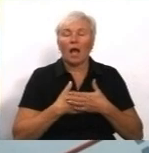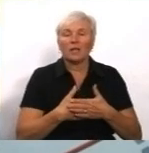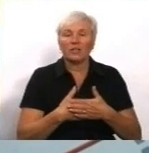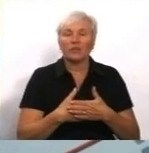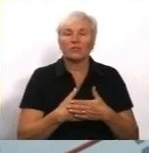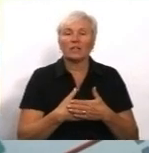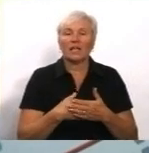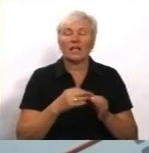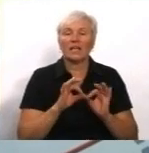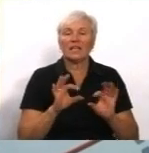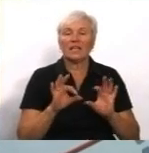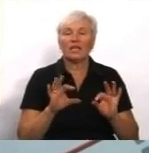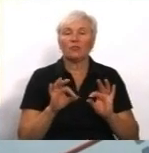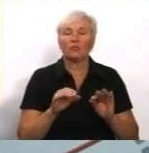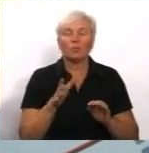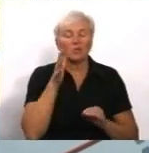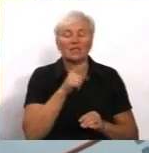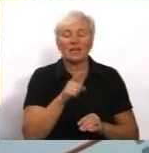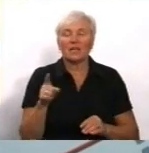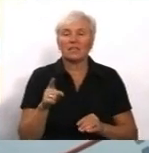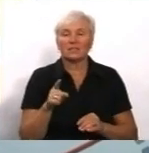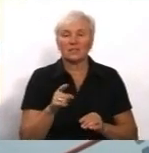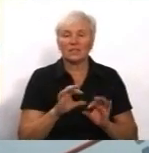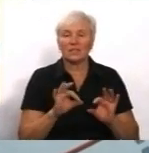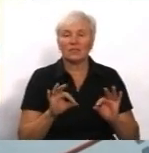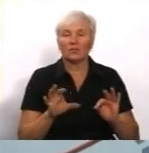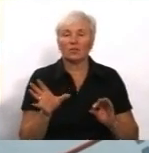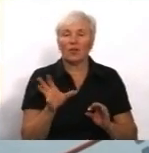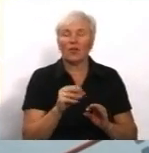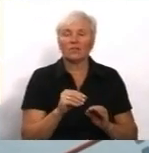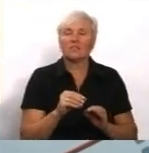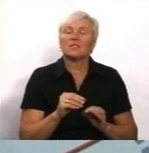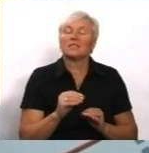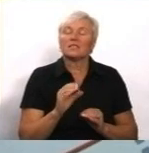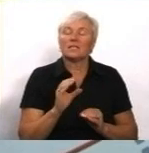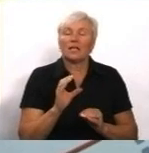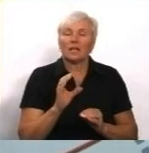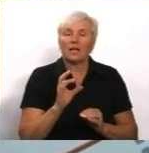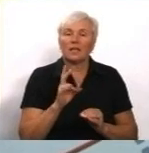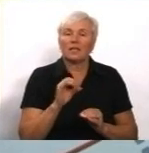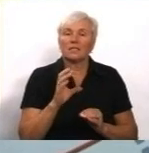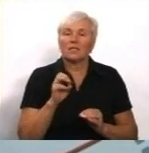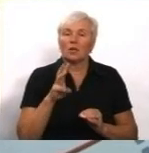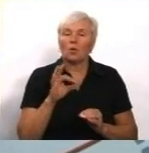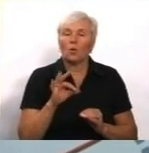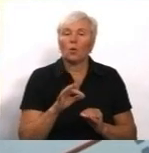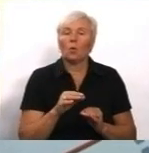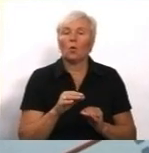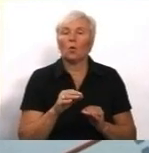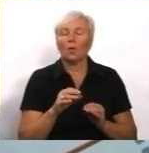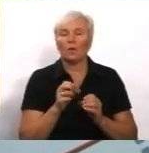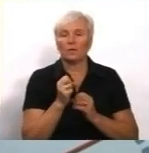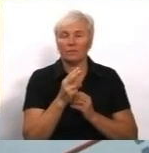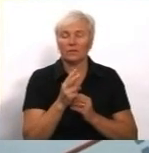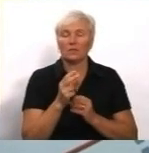інтерв'ю під час прямого етеру на усіх філіях НСТУ. Хочу зазначити, власне, що сьогодні у студію